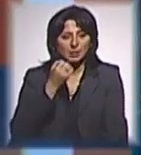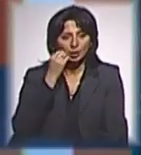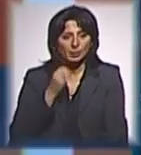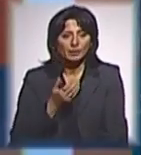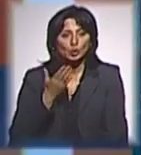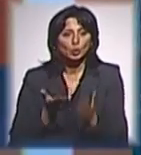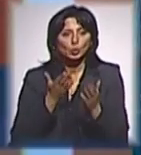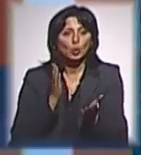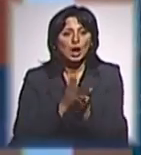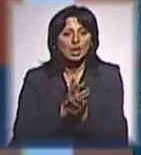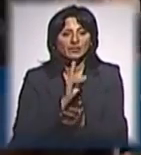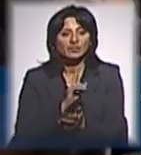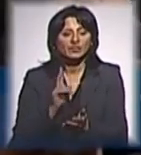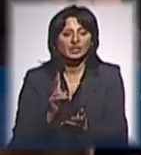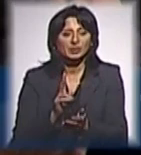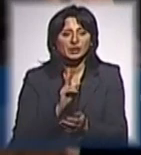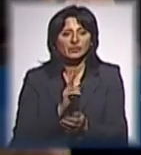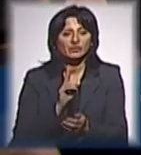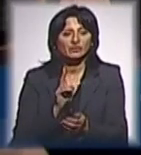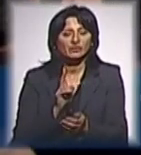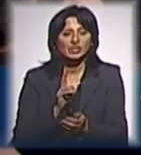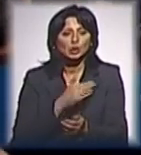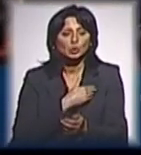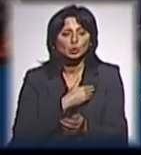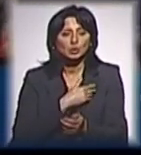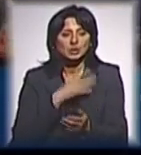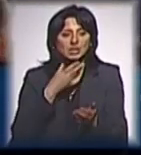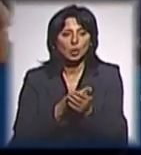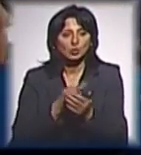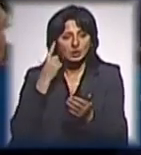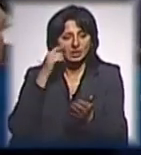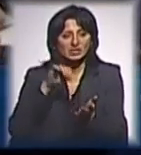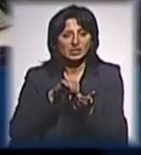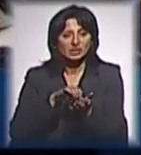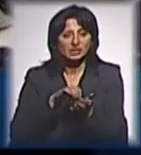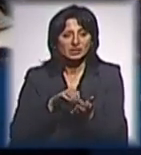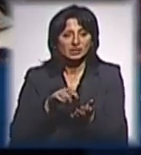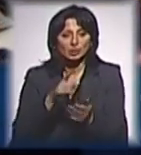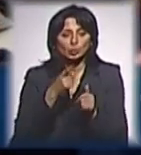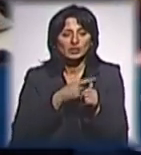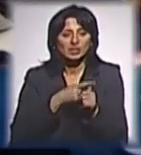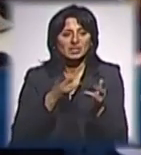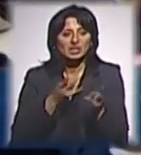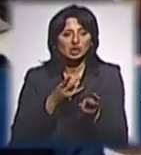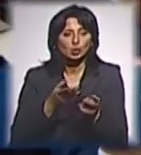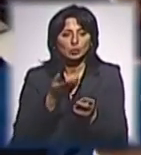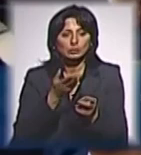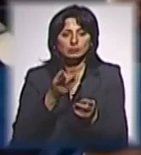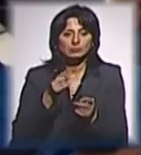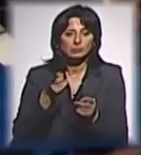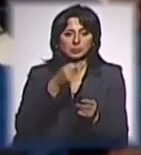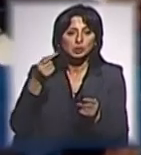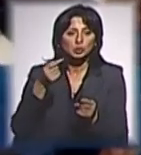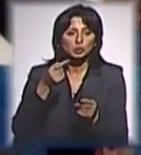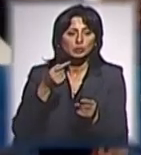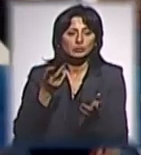მადლობა. თუ არის კიდე ვინმე, ვისაც სურს ან საკუთარ თავის წარდგენა, ან თქვენ თუ თვლით საჭიროთ, რომ კი ბატონო,